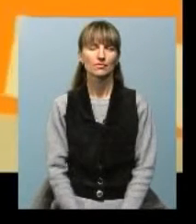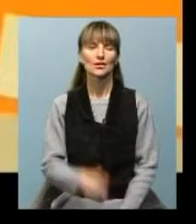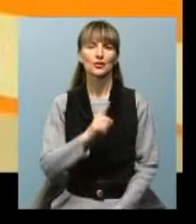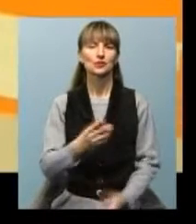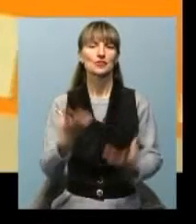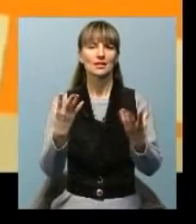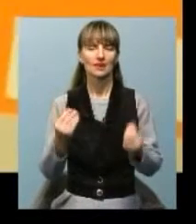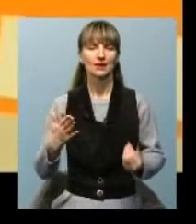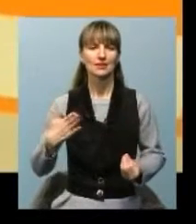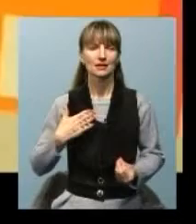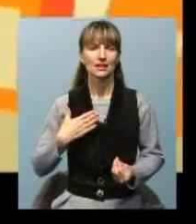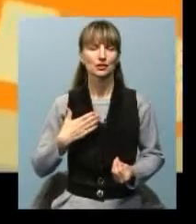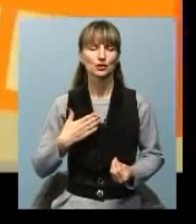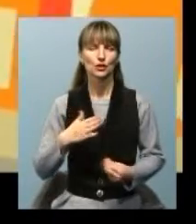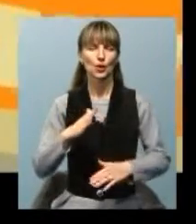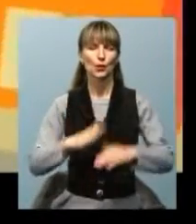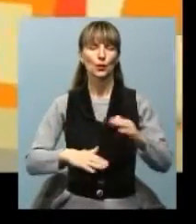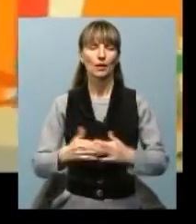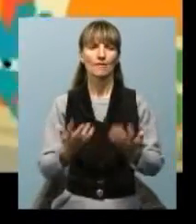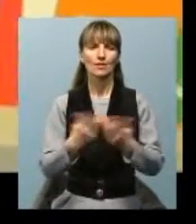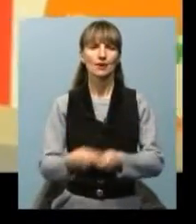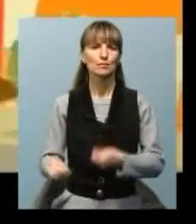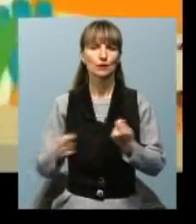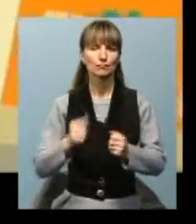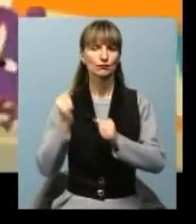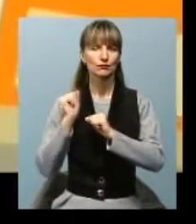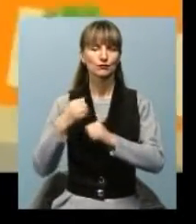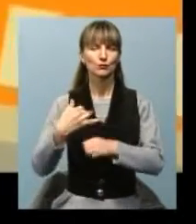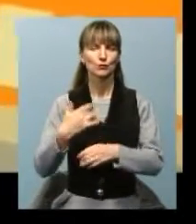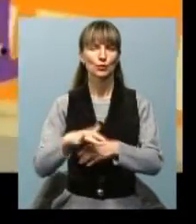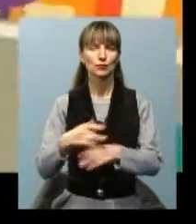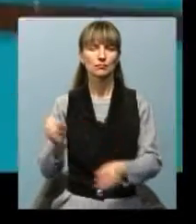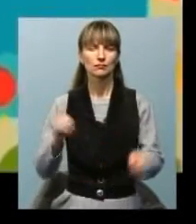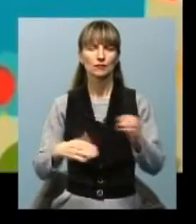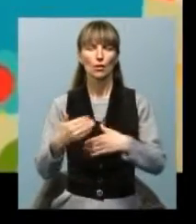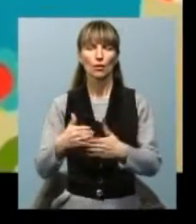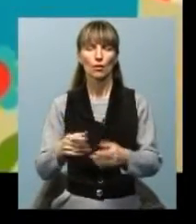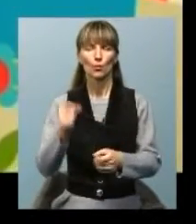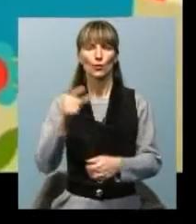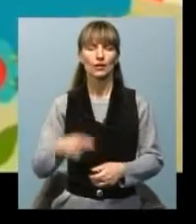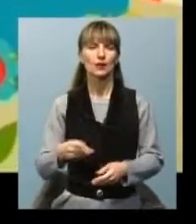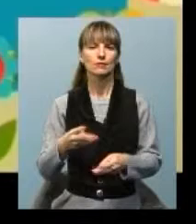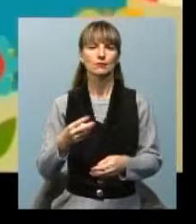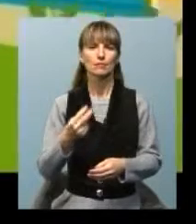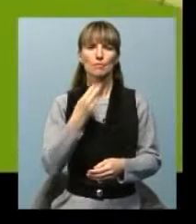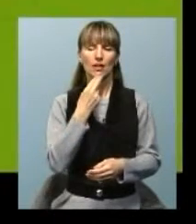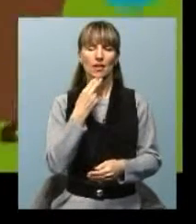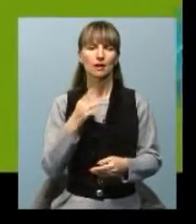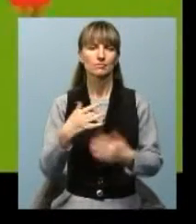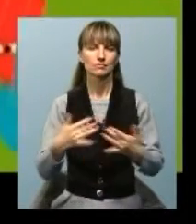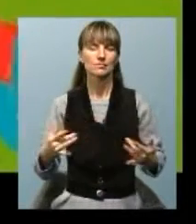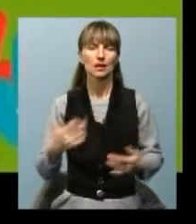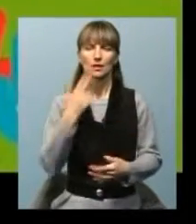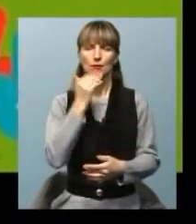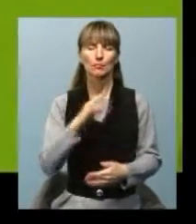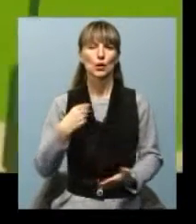Кожного дня наші руки автоматично переносять в сміттєві мішки різні види упаковок, пляшок, батарейок і тому подібне. Не